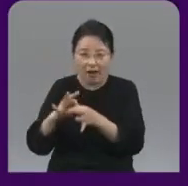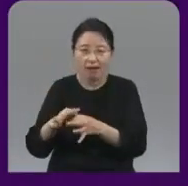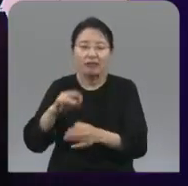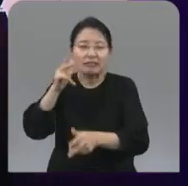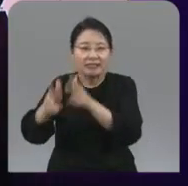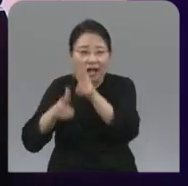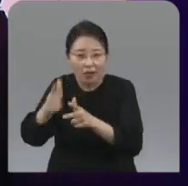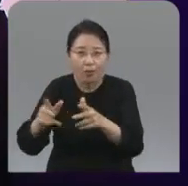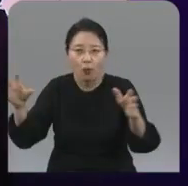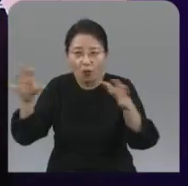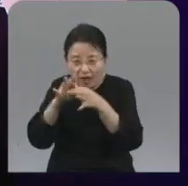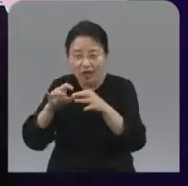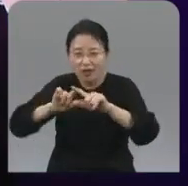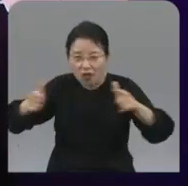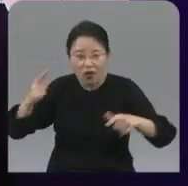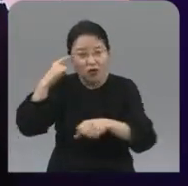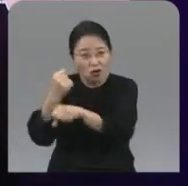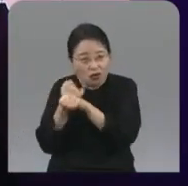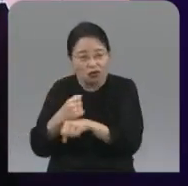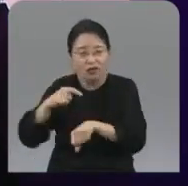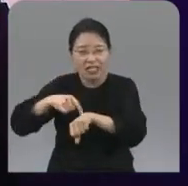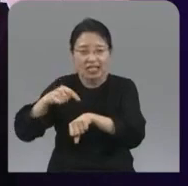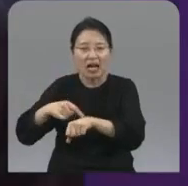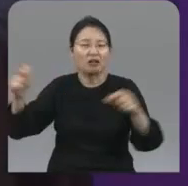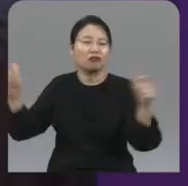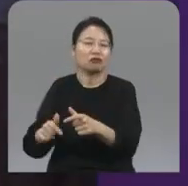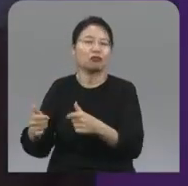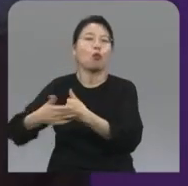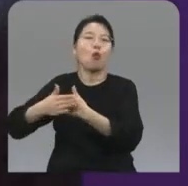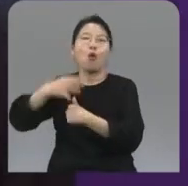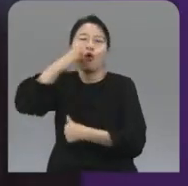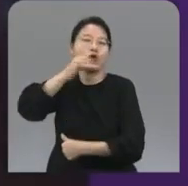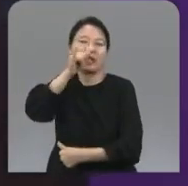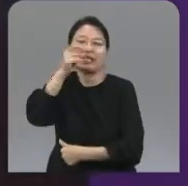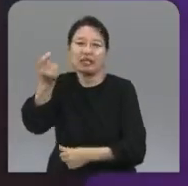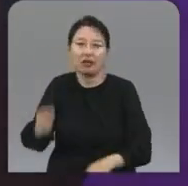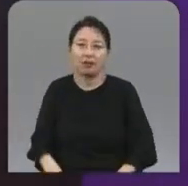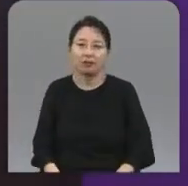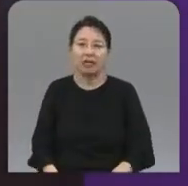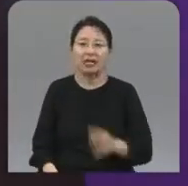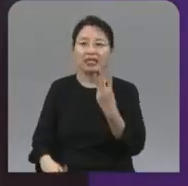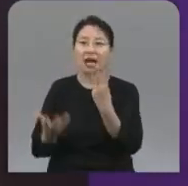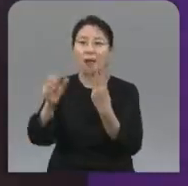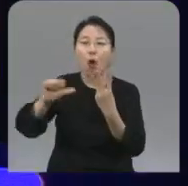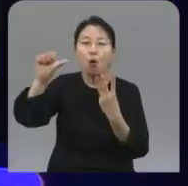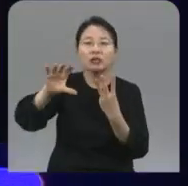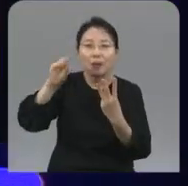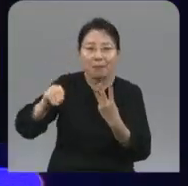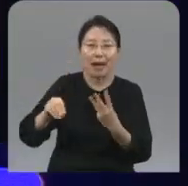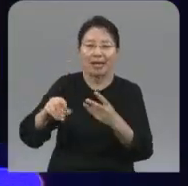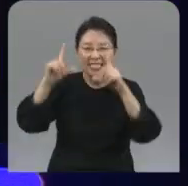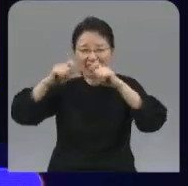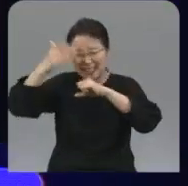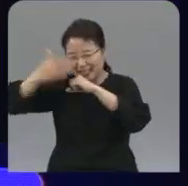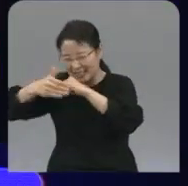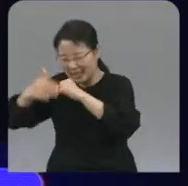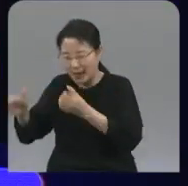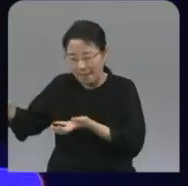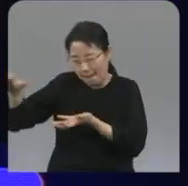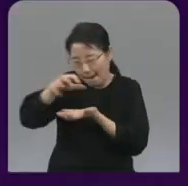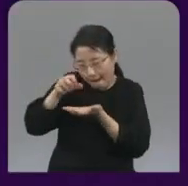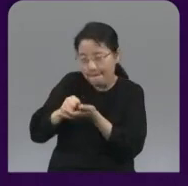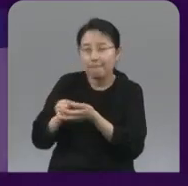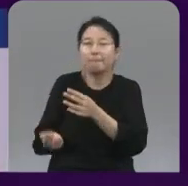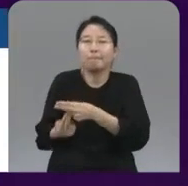LG präsentierte jüngst EXA one to point Zero KI für Experten die KI habe